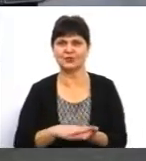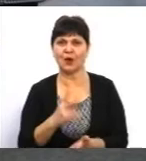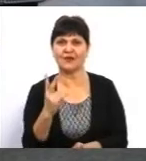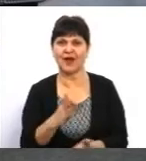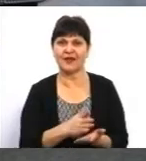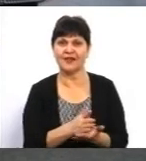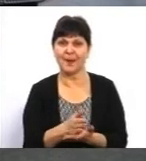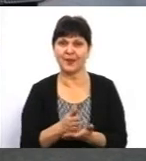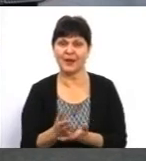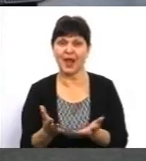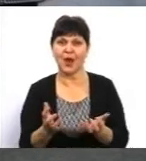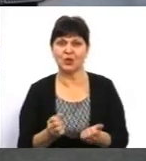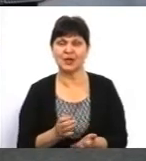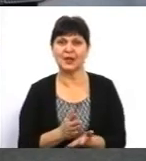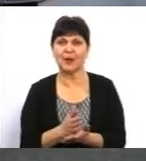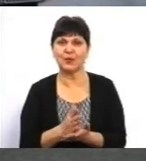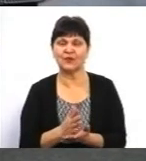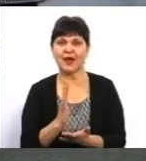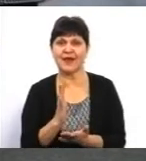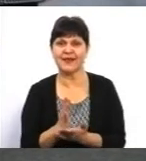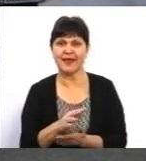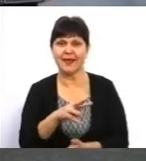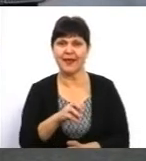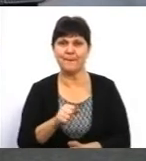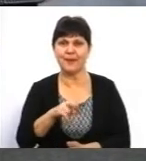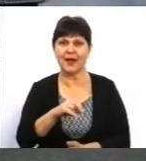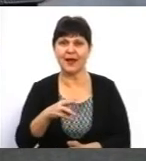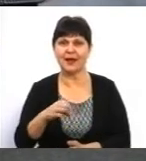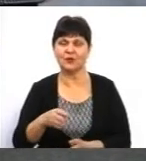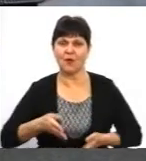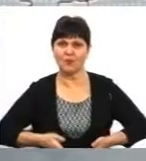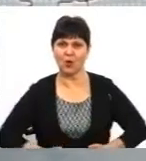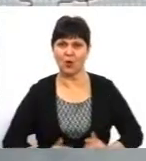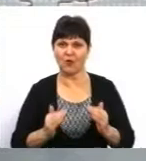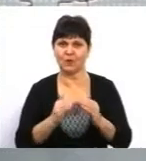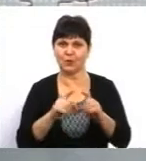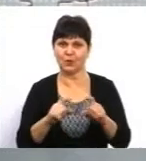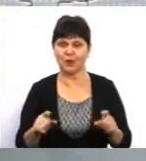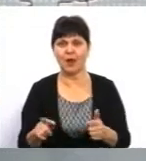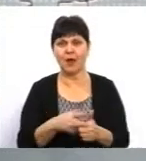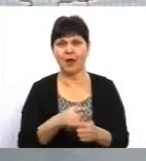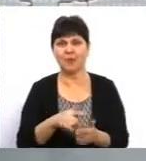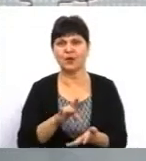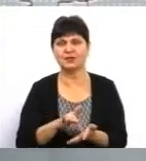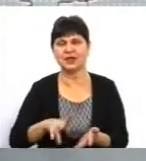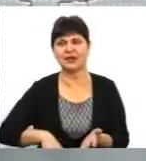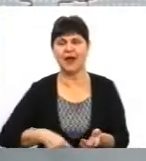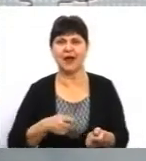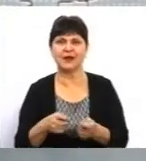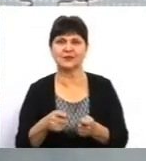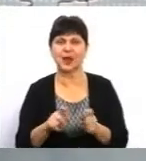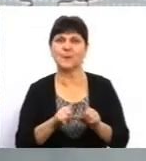Це отримання послуги «Є Малятко» в пологовому будинку або в будь-якому із наших центрів надання адміністративних послуг «Прозорий